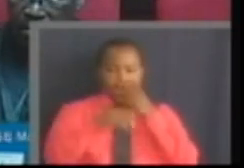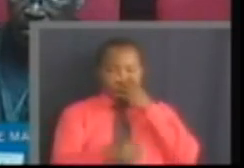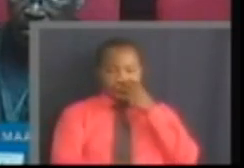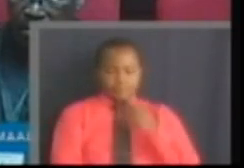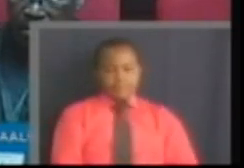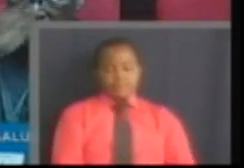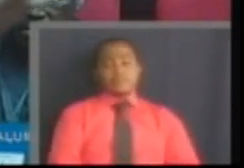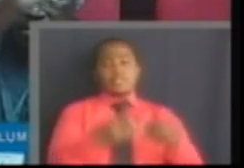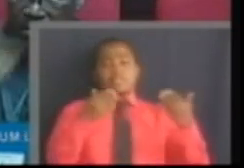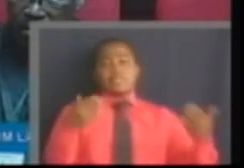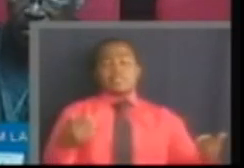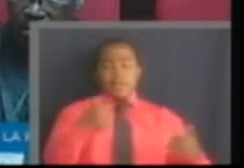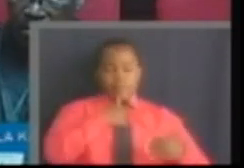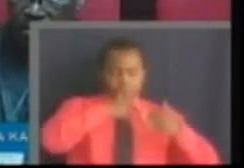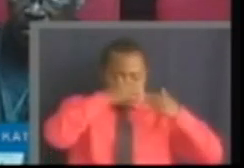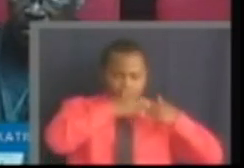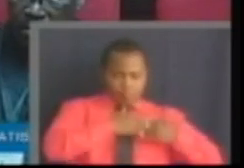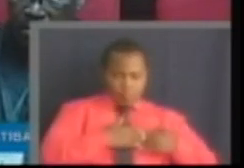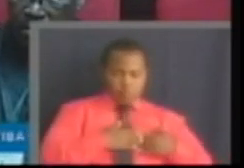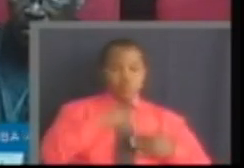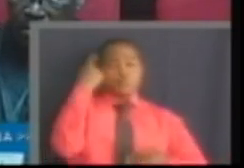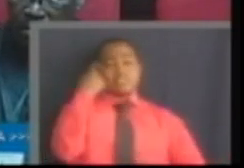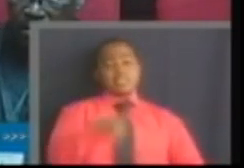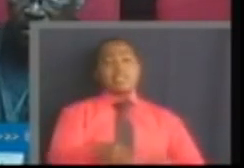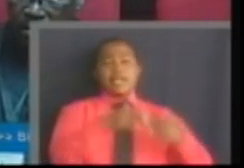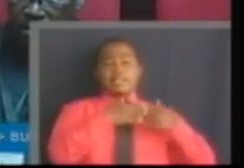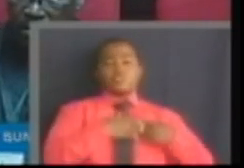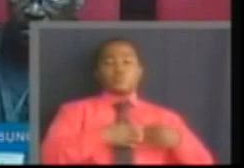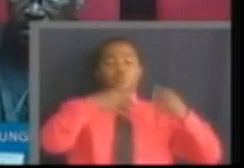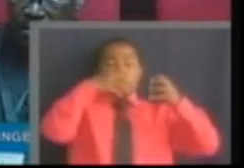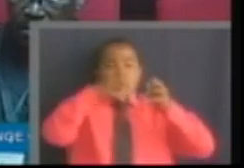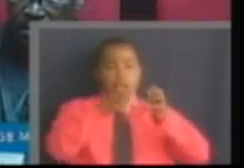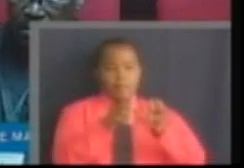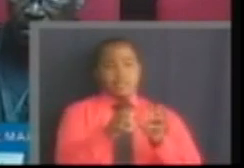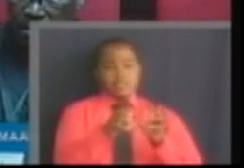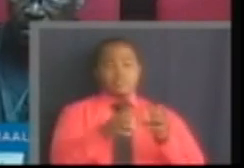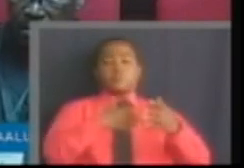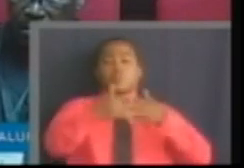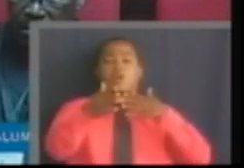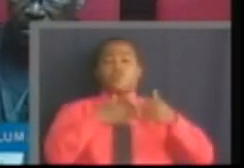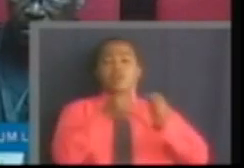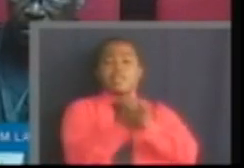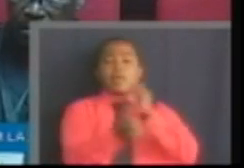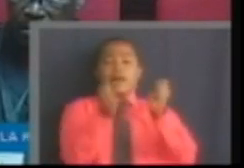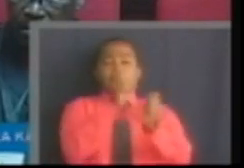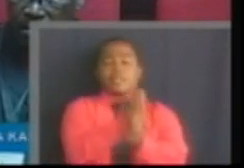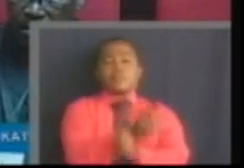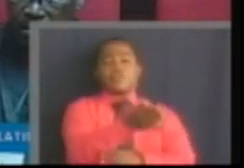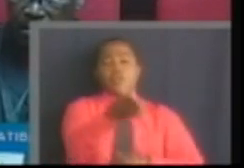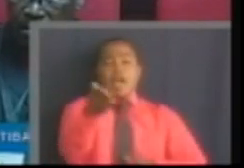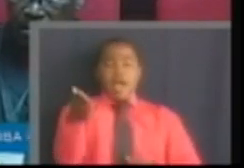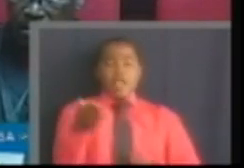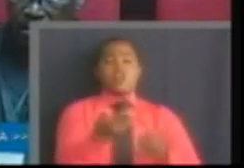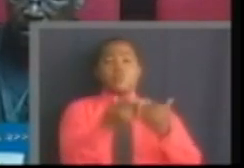Kwa hiyo nimshukuru na nishukuru kamati kwa kufanya marekebisho haya, kwa